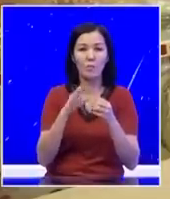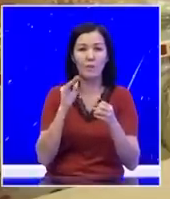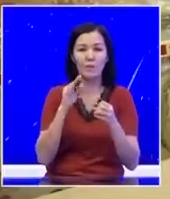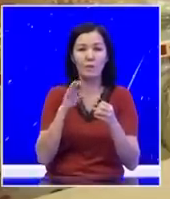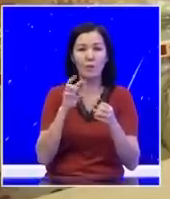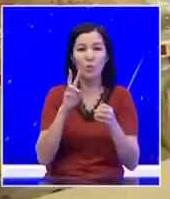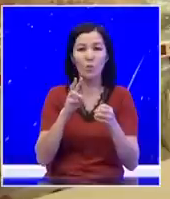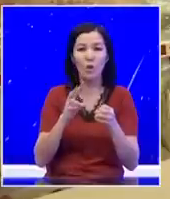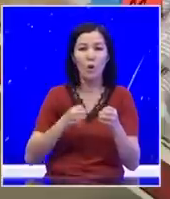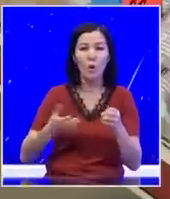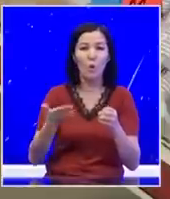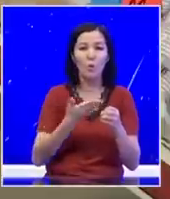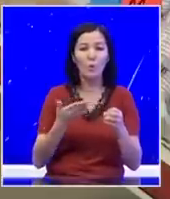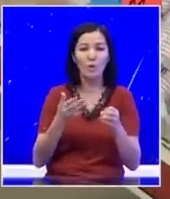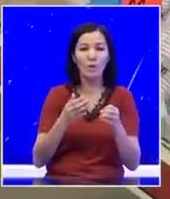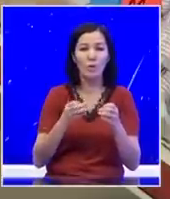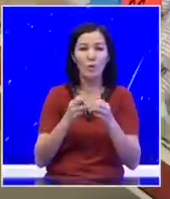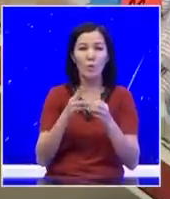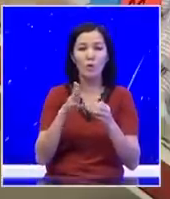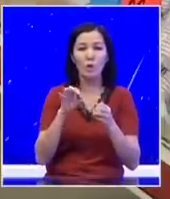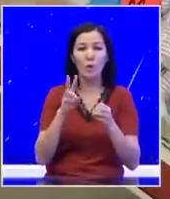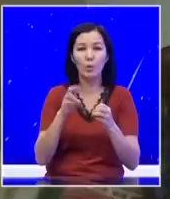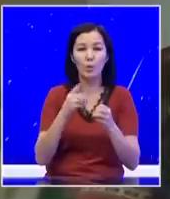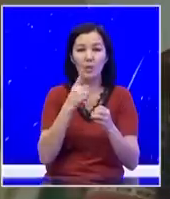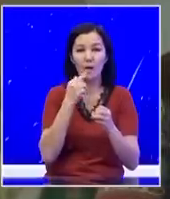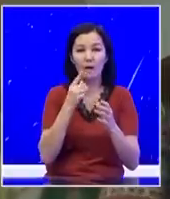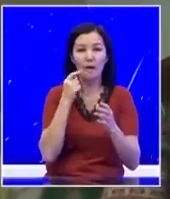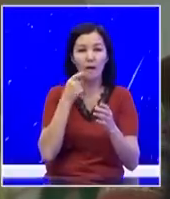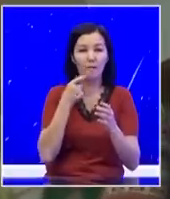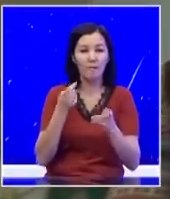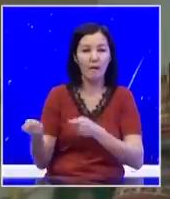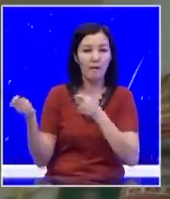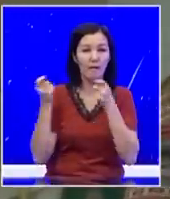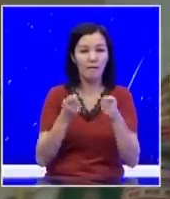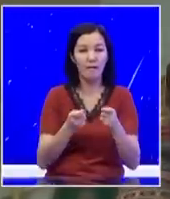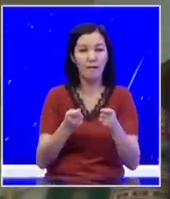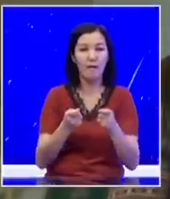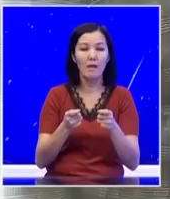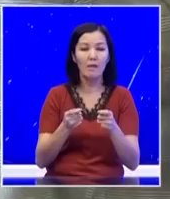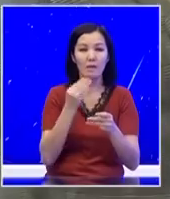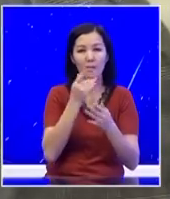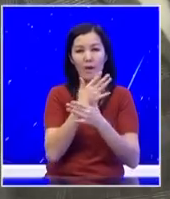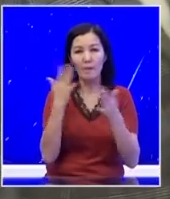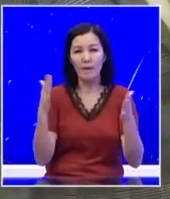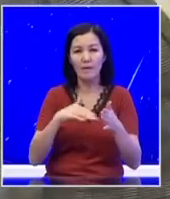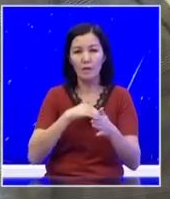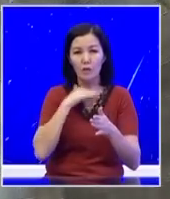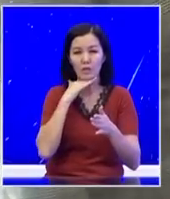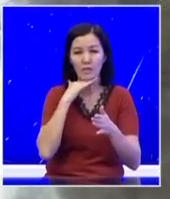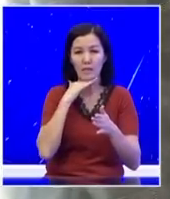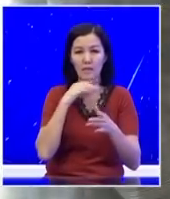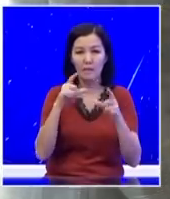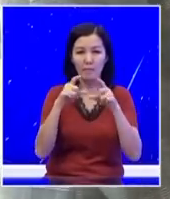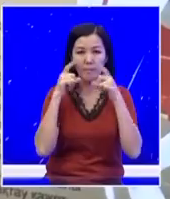ұн мен 12 тонна қантты арзан бағада жеткізген. Асауқаттан тапшылық жоқ. Ал тұтынушылар дүкенге